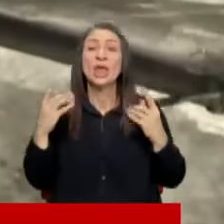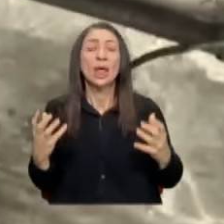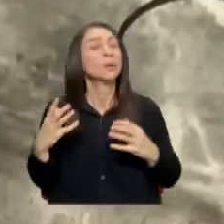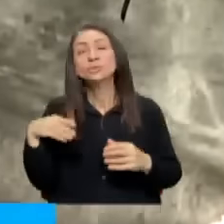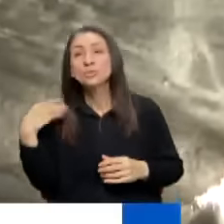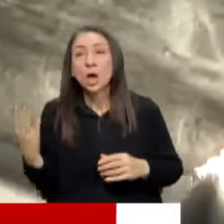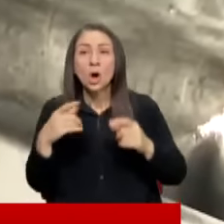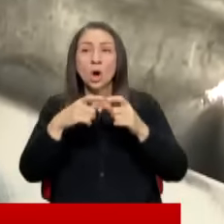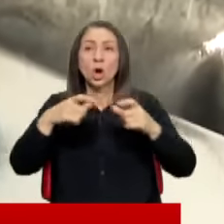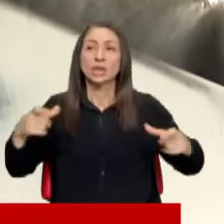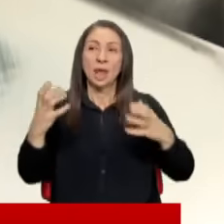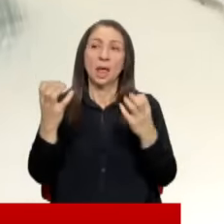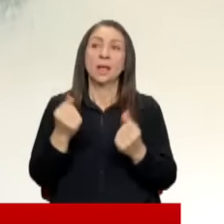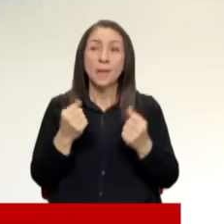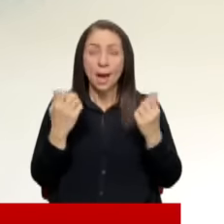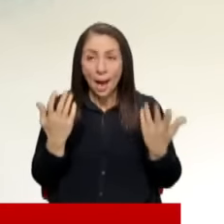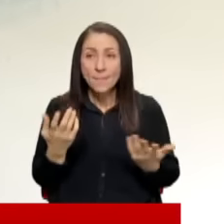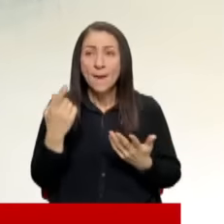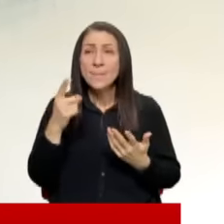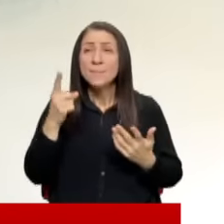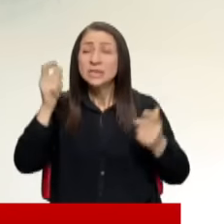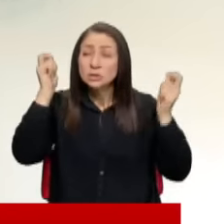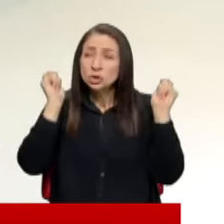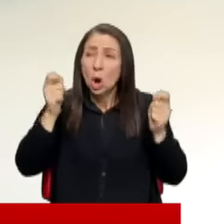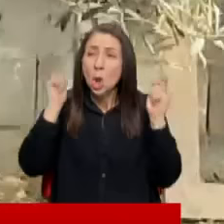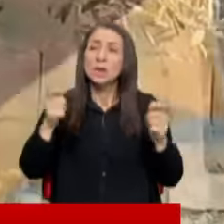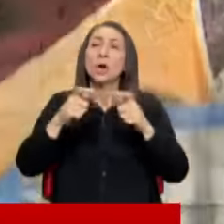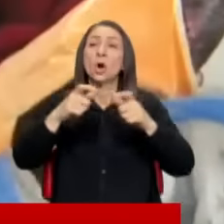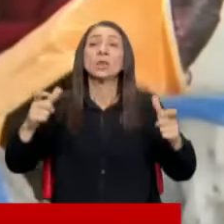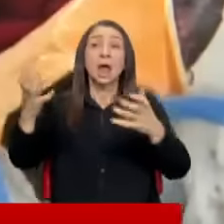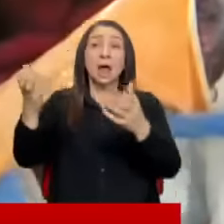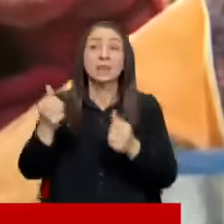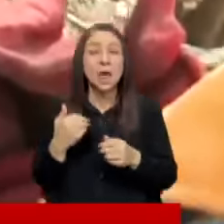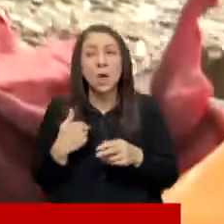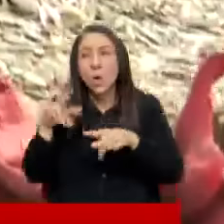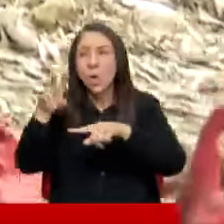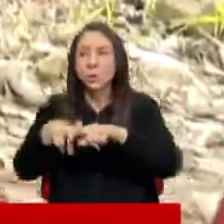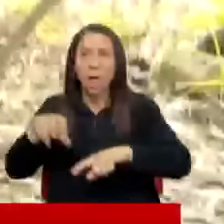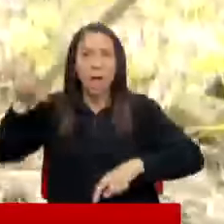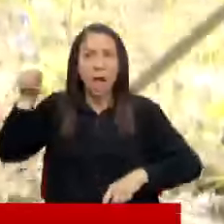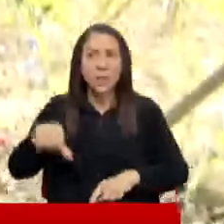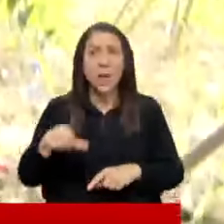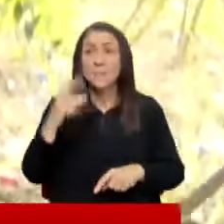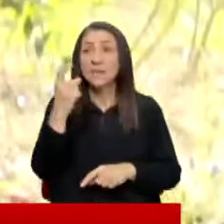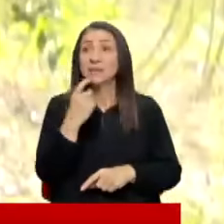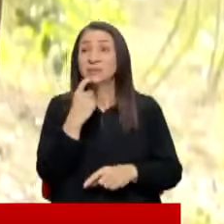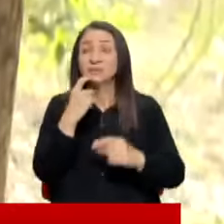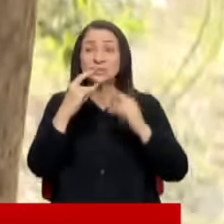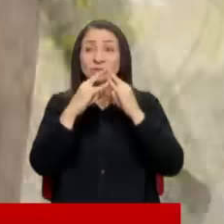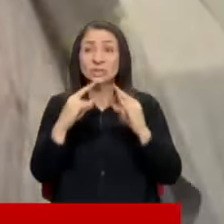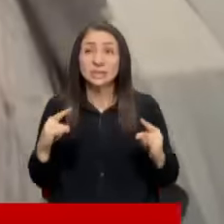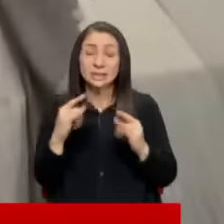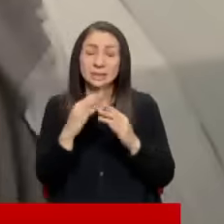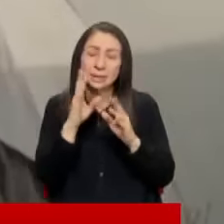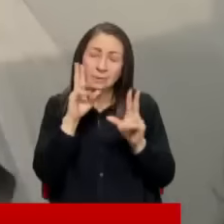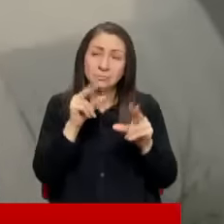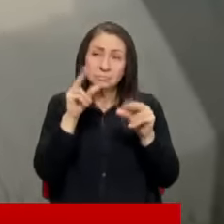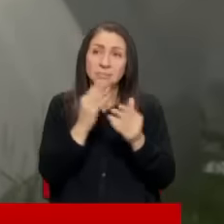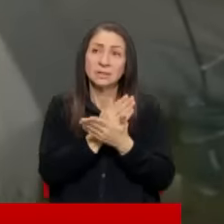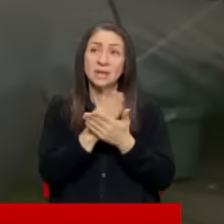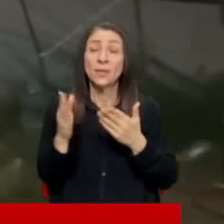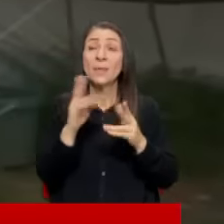yandıktan sonra konteynere kavuştu. Ama bin bir güçlükle kavuştukları o konteynerde yaşayamıyorlar. Bir yıldır çadırda sürdürüyorlar